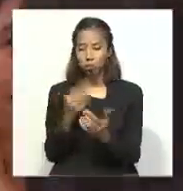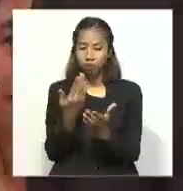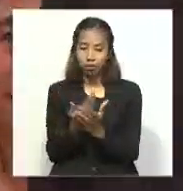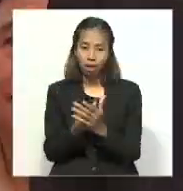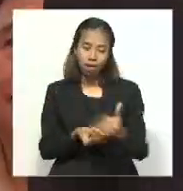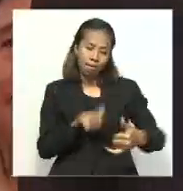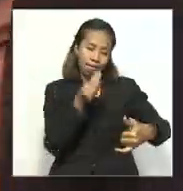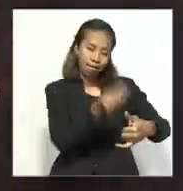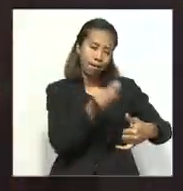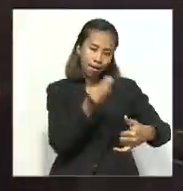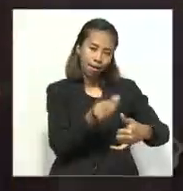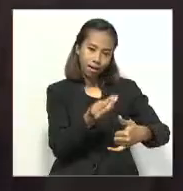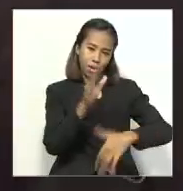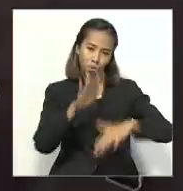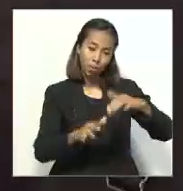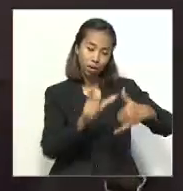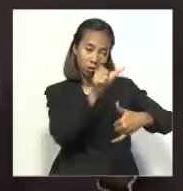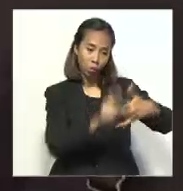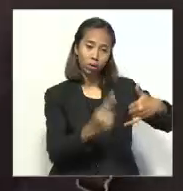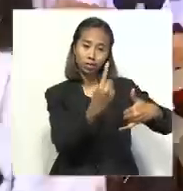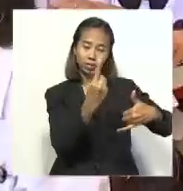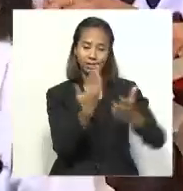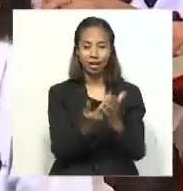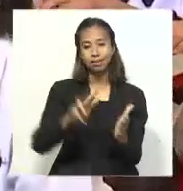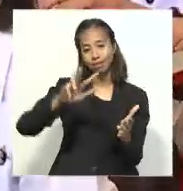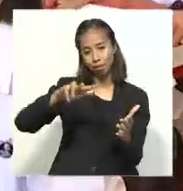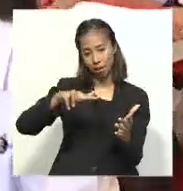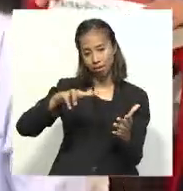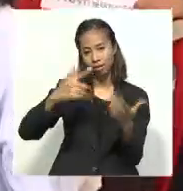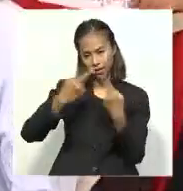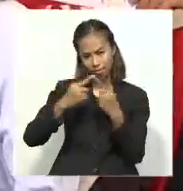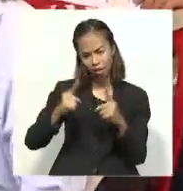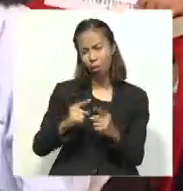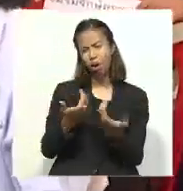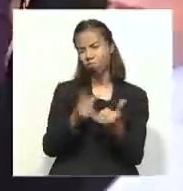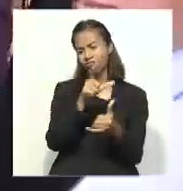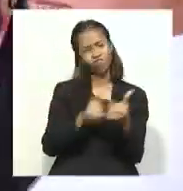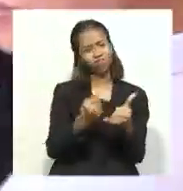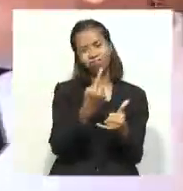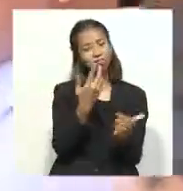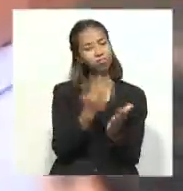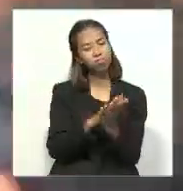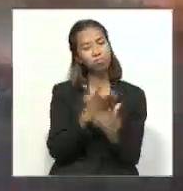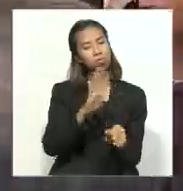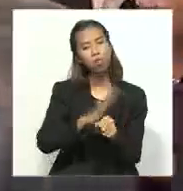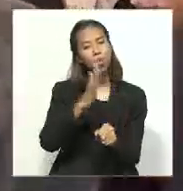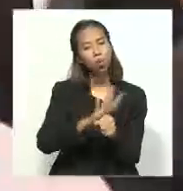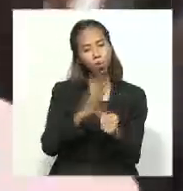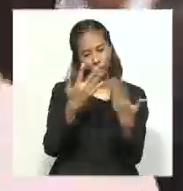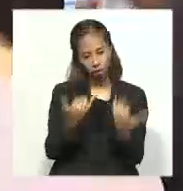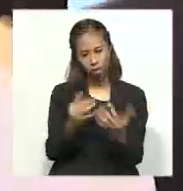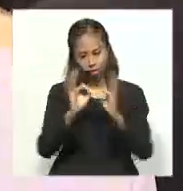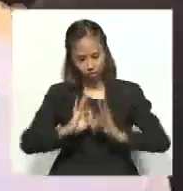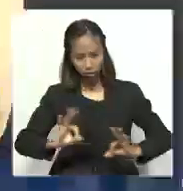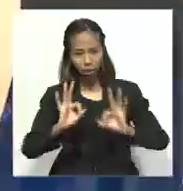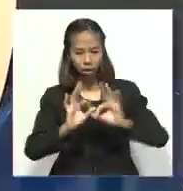ยาบาลมากกว่า 3,000 บาทต่อคนซึ่งมากกว่าในอดีตแต่ยังคงไม่เพียงพอจึงขอให้ทุกคนต้องดูแลสุขภาพร่างก